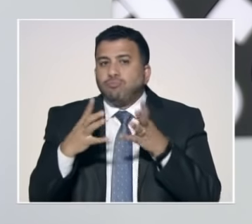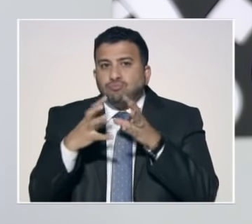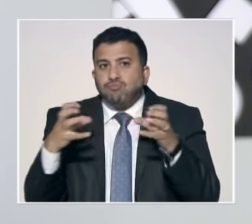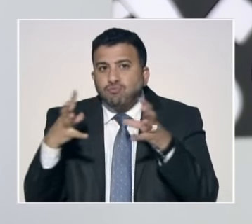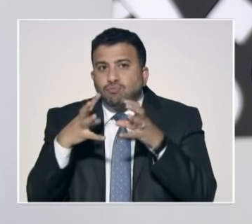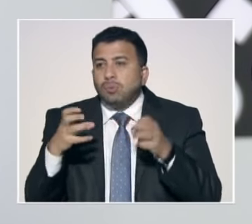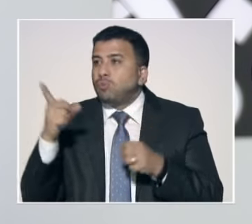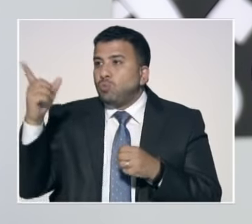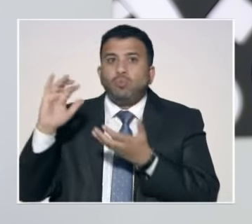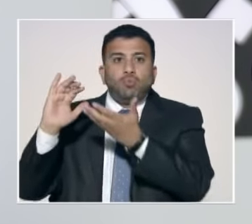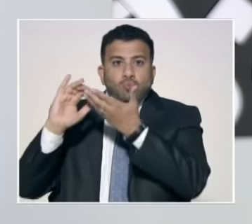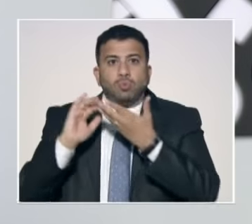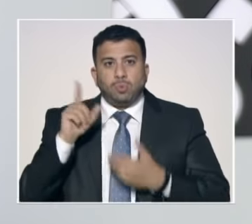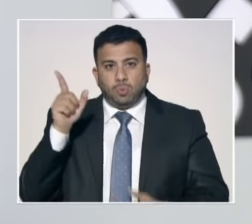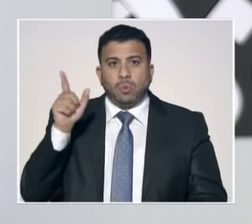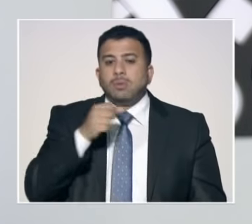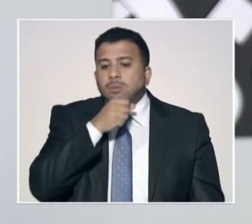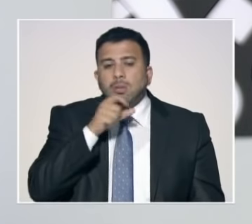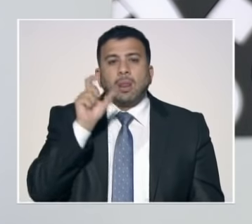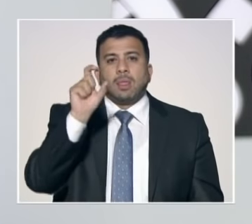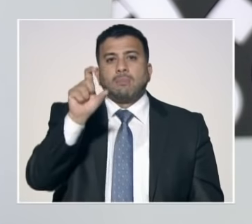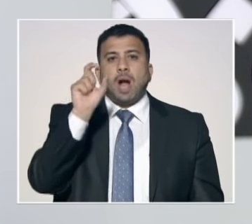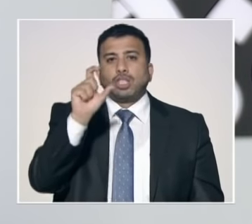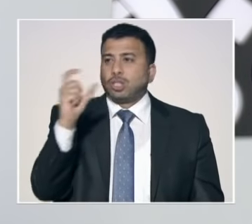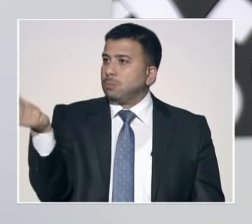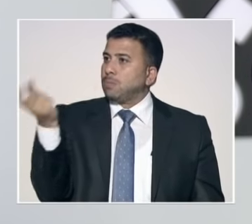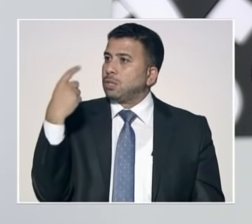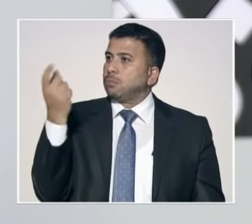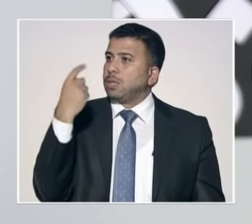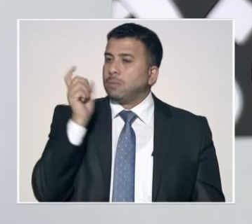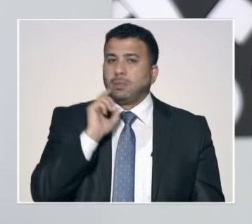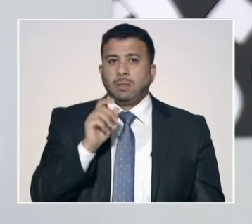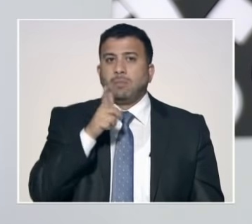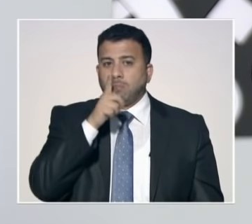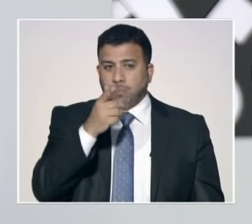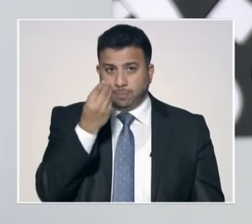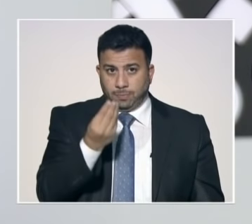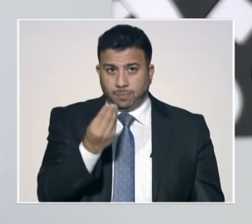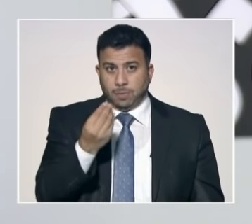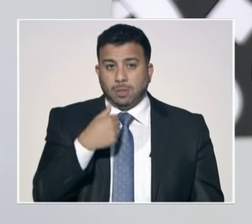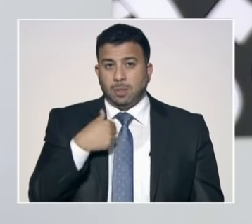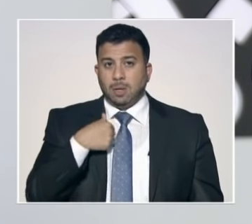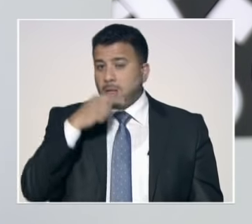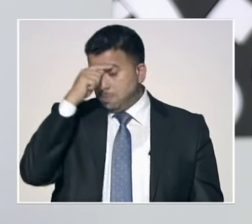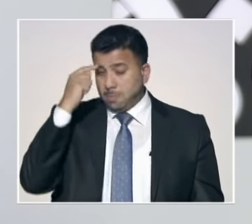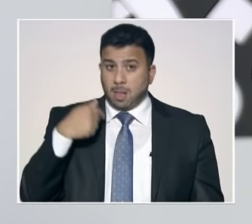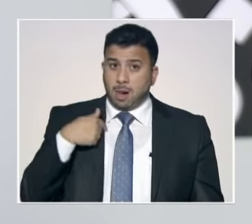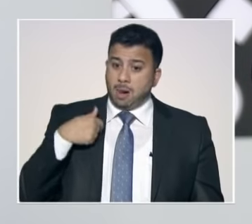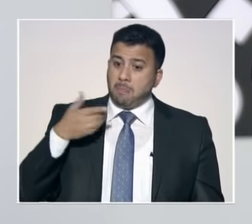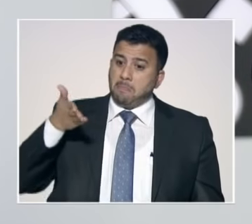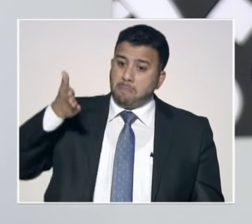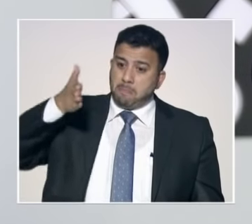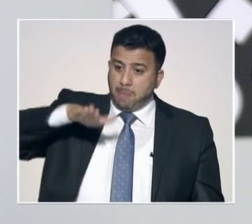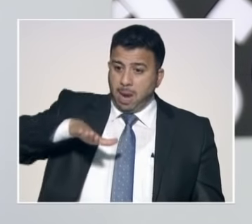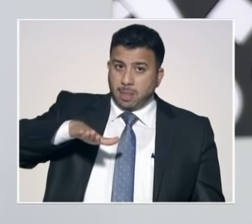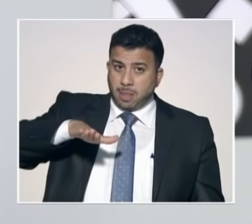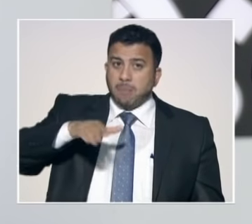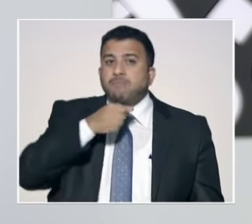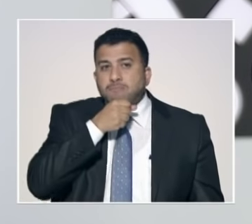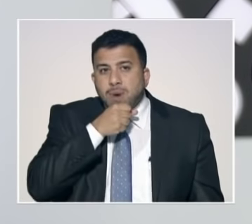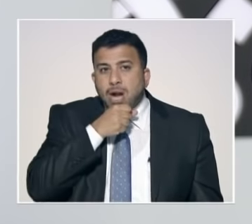وكالة أو منشأة للتقاعد. فأغلب الدول حينما يموت الشخص وعنده راتب تقاعدي